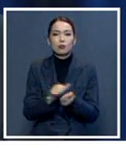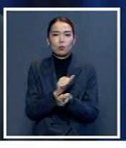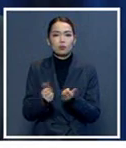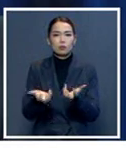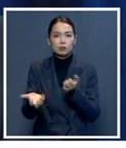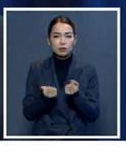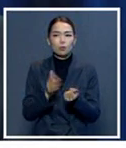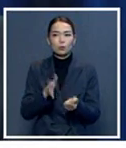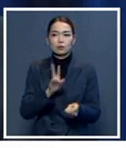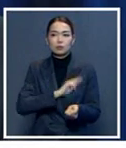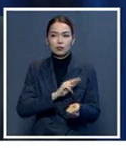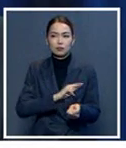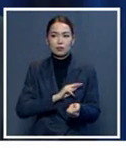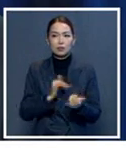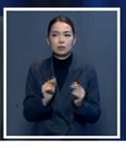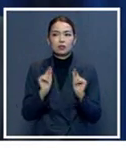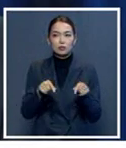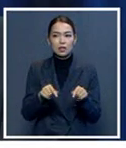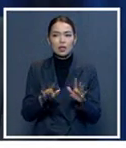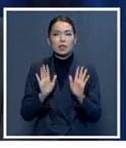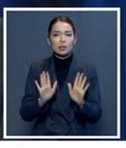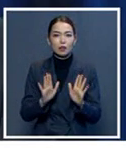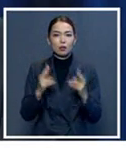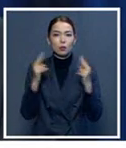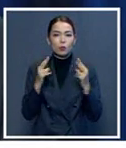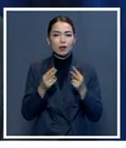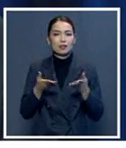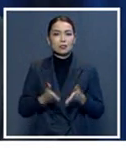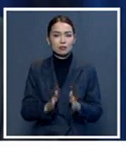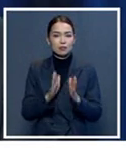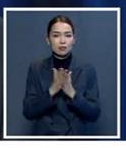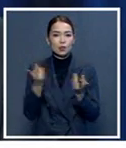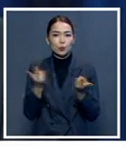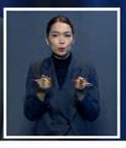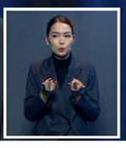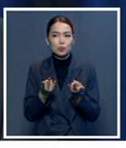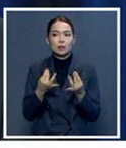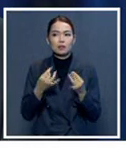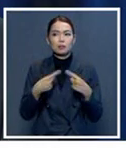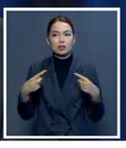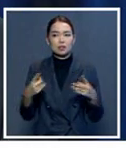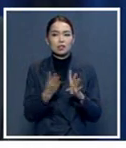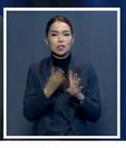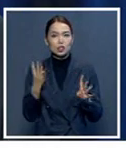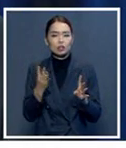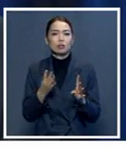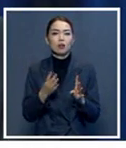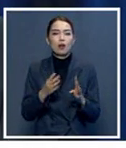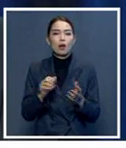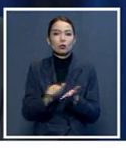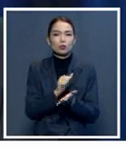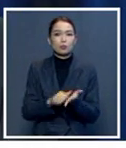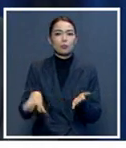жүйенің негізінде енді тек қана куәлігі болу керек болды. Басқа керекті құжаттардың барлығын